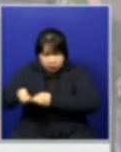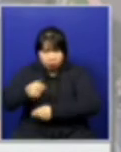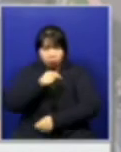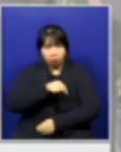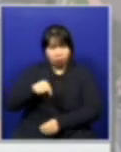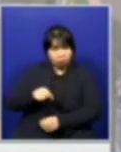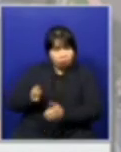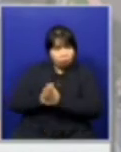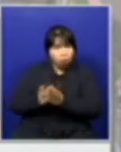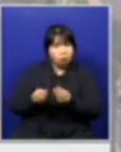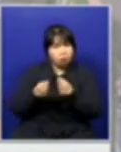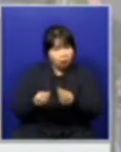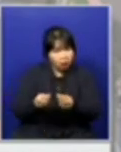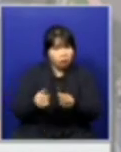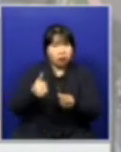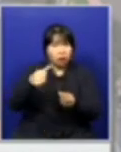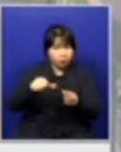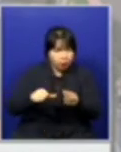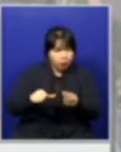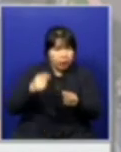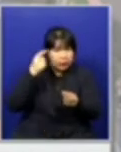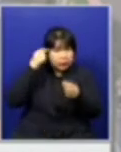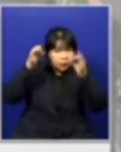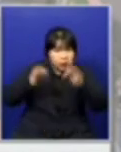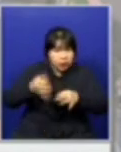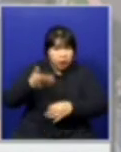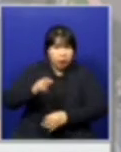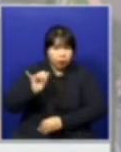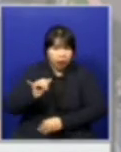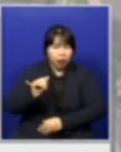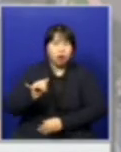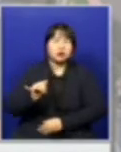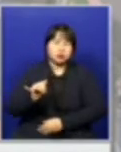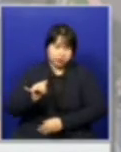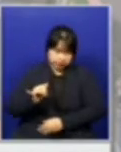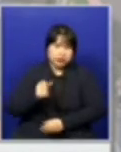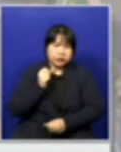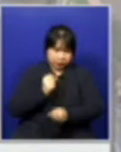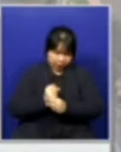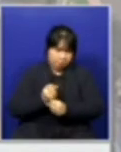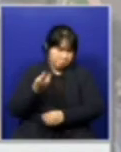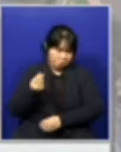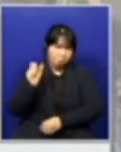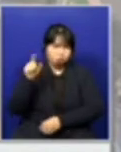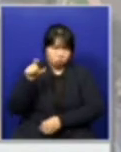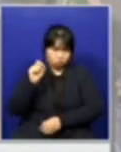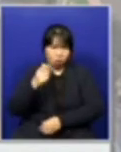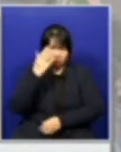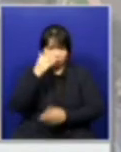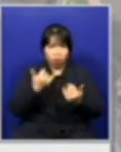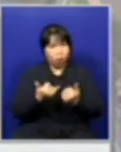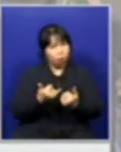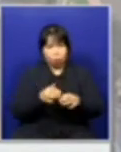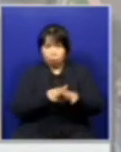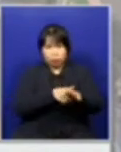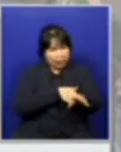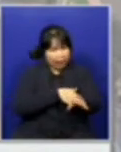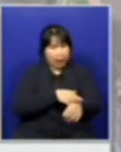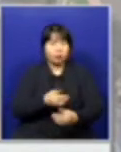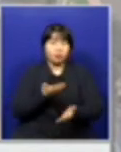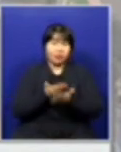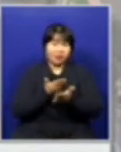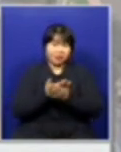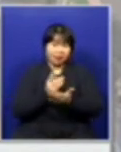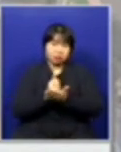ว่าควรจะได้รับหรือไม่ได้นะสิ่งนี้ต้องทำอย่างรวดเร็วเพราะว่ามันช้าแล้วค่ะท่านประธานเงินเยียวยา